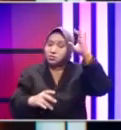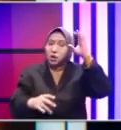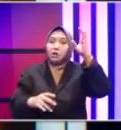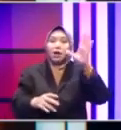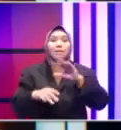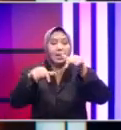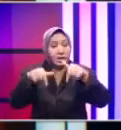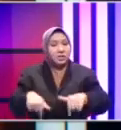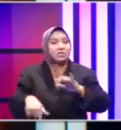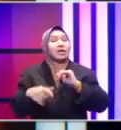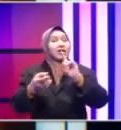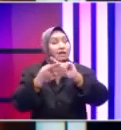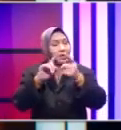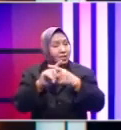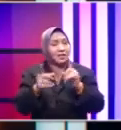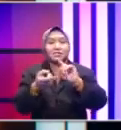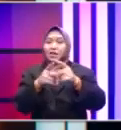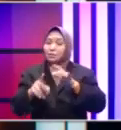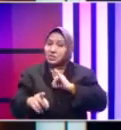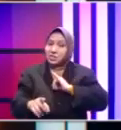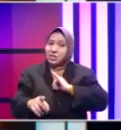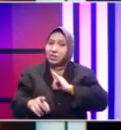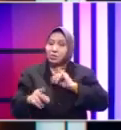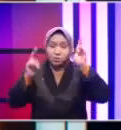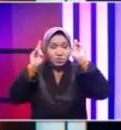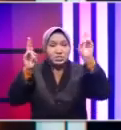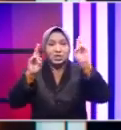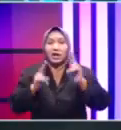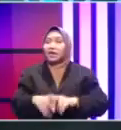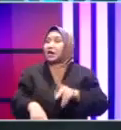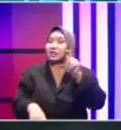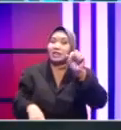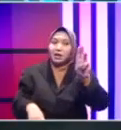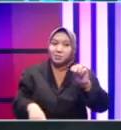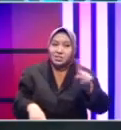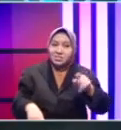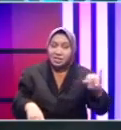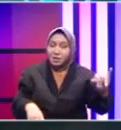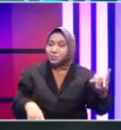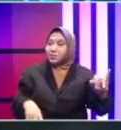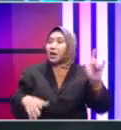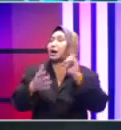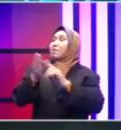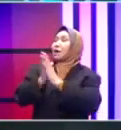pada hari ini saya ditemani oleh sahabat saya alveolus authorize ustadzi